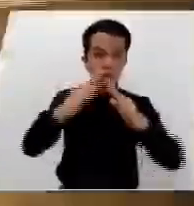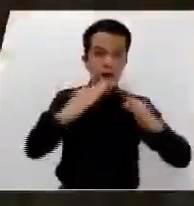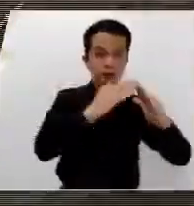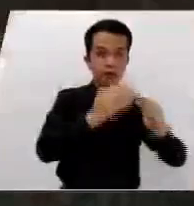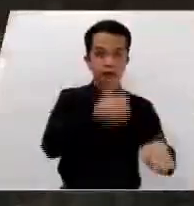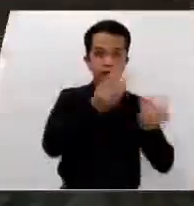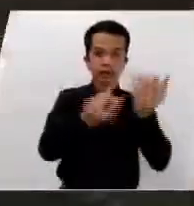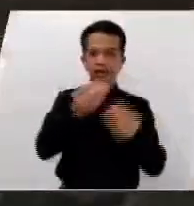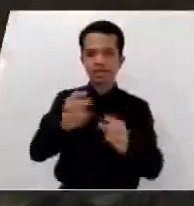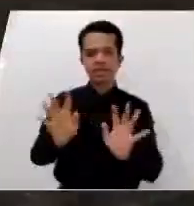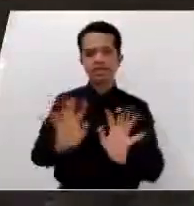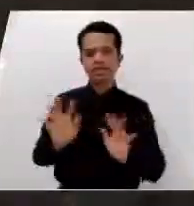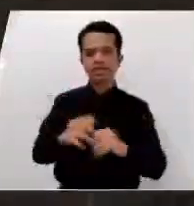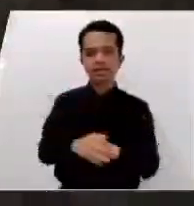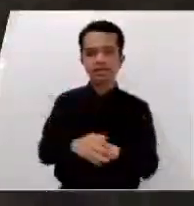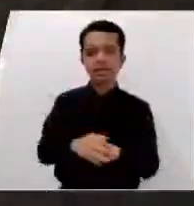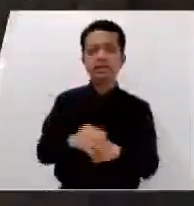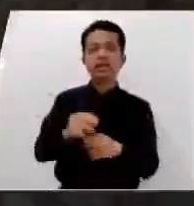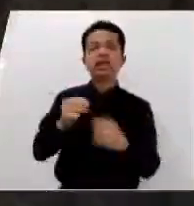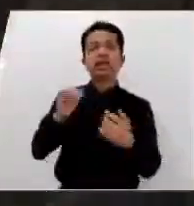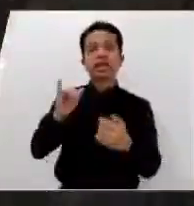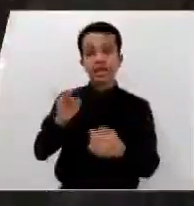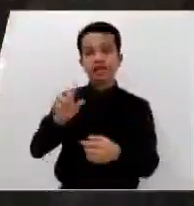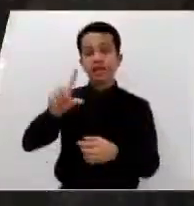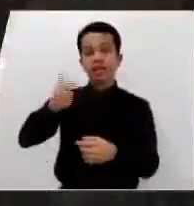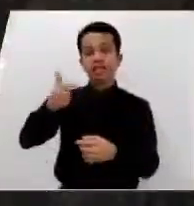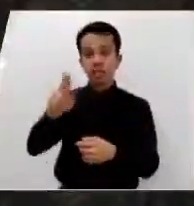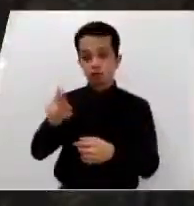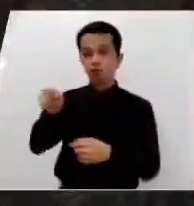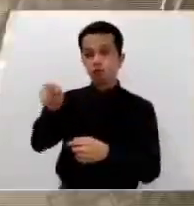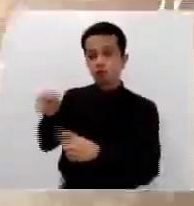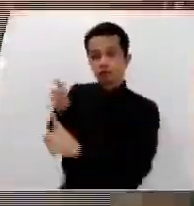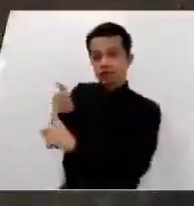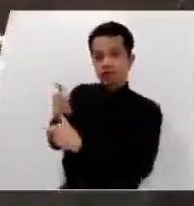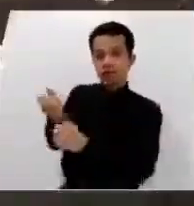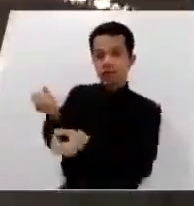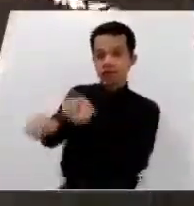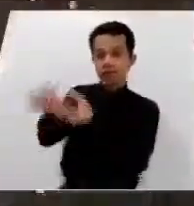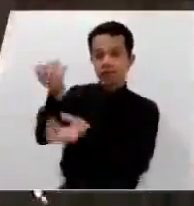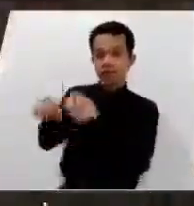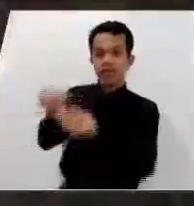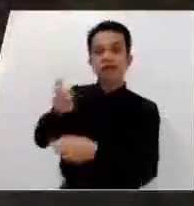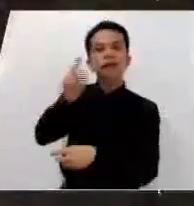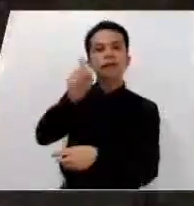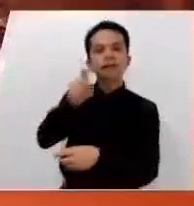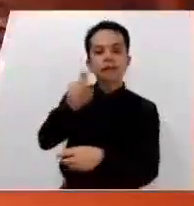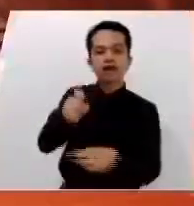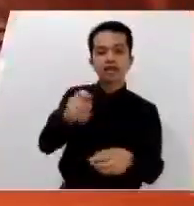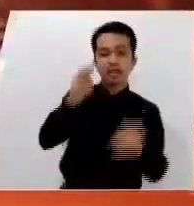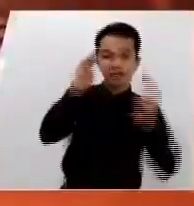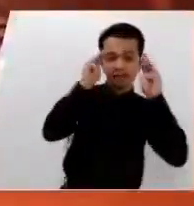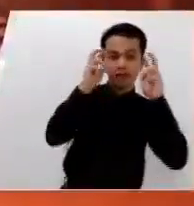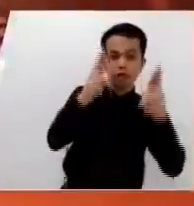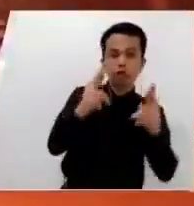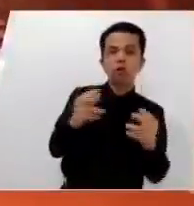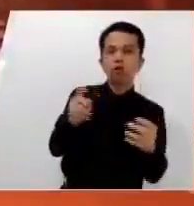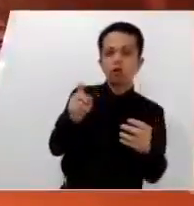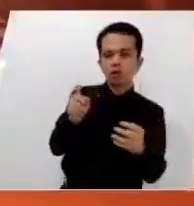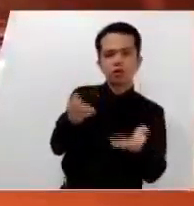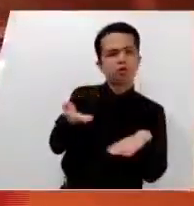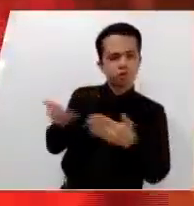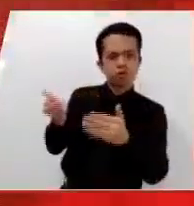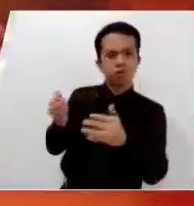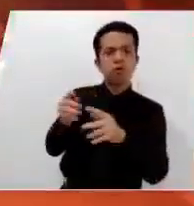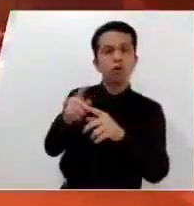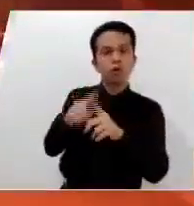ang magiging host ng fireworks display, kaya nang siguraduhin ng mga mayors na meron tayo. Pero meron tayong